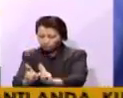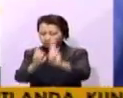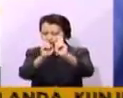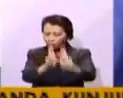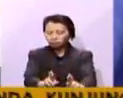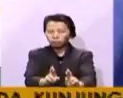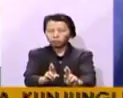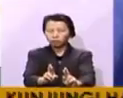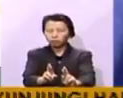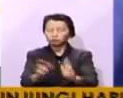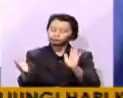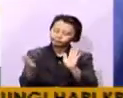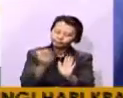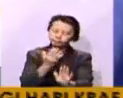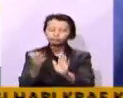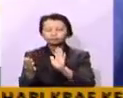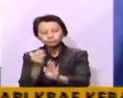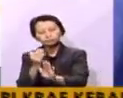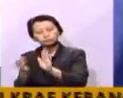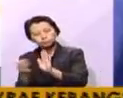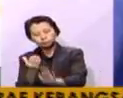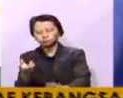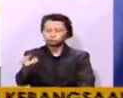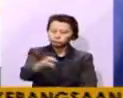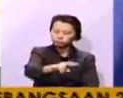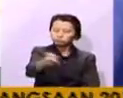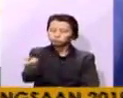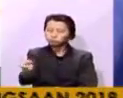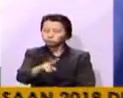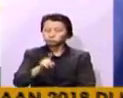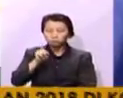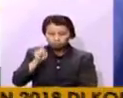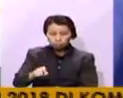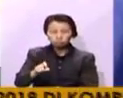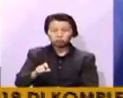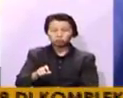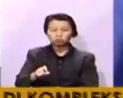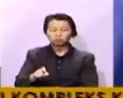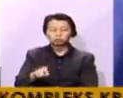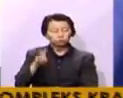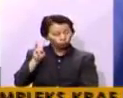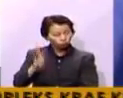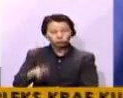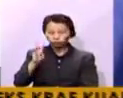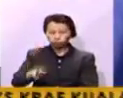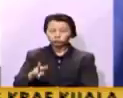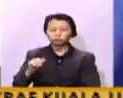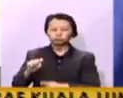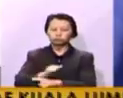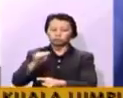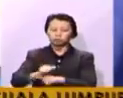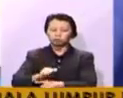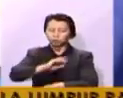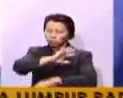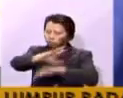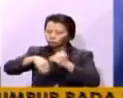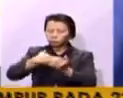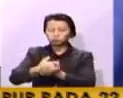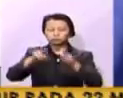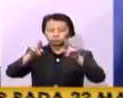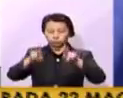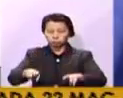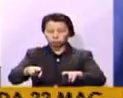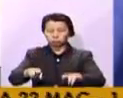menghormati bertolak ansur antara satu sama lain adalah wajib diamalkan oleh semua rakyat.